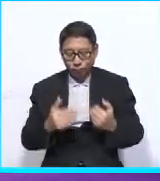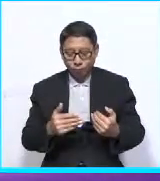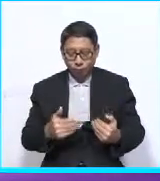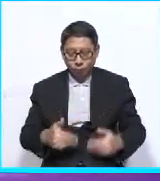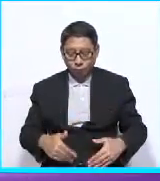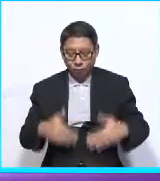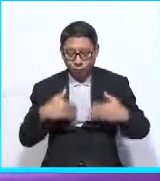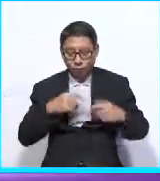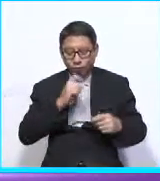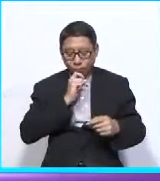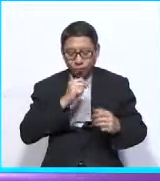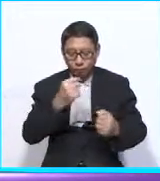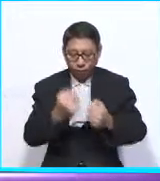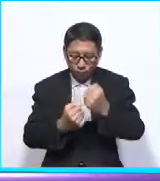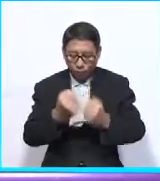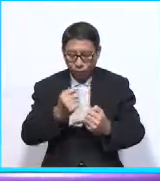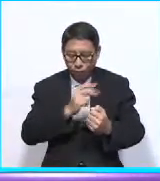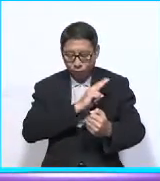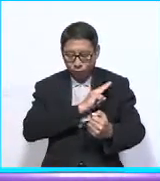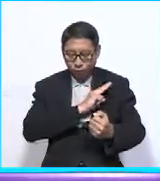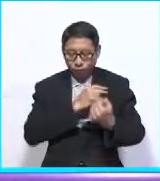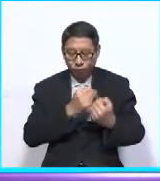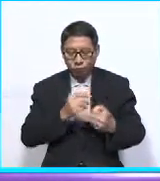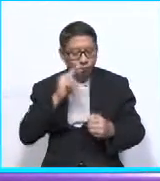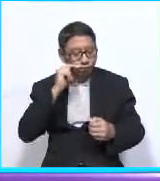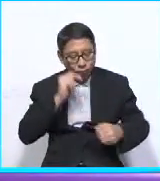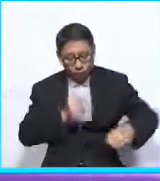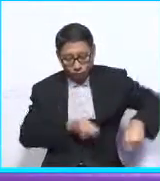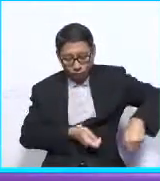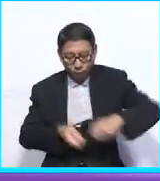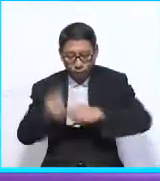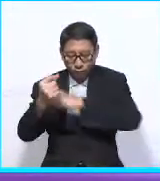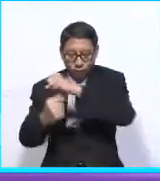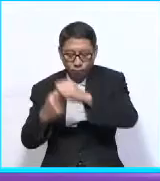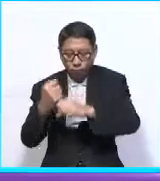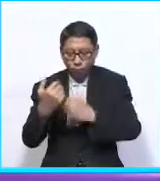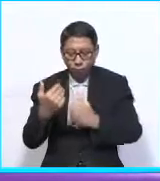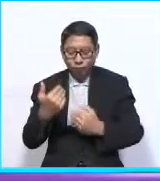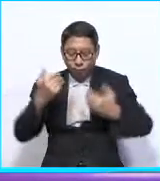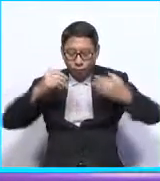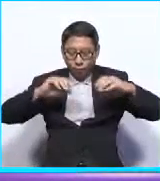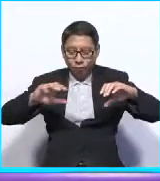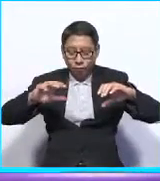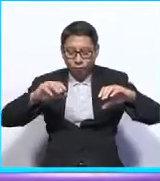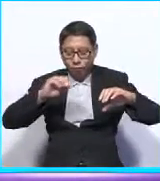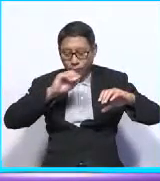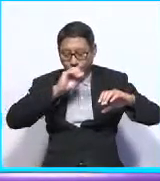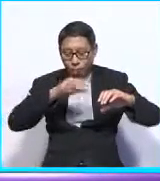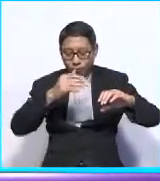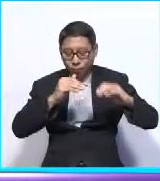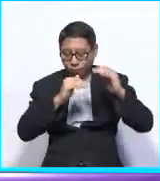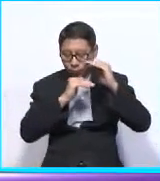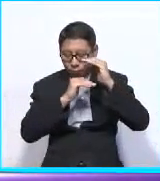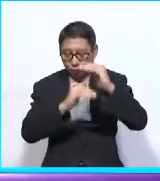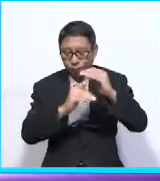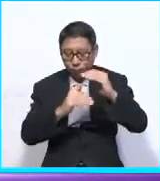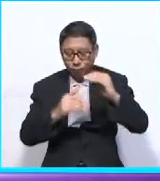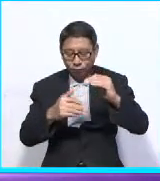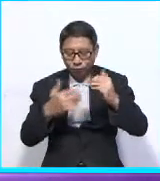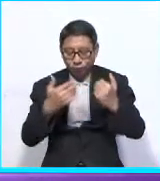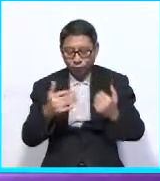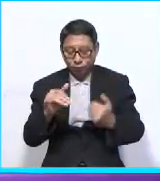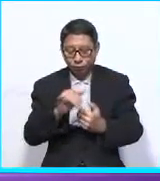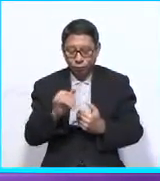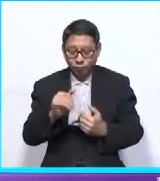อยู่กับการขับรถของเขาจริงๆส่วนในช่วงเทศกาลสงกรานต์ปีนี้ค่ะรัฐบาลเนี่ยท่านนายกรัฐมนตรีบอกว่าจริงๆไม่ได้กำหนดนะคะว่าจะต้